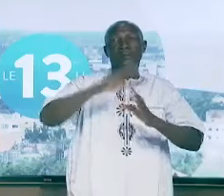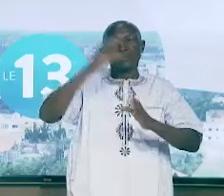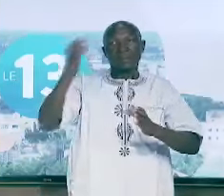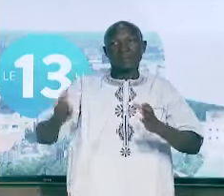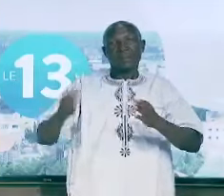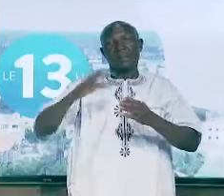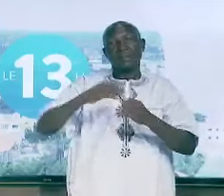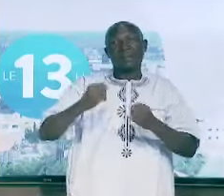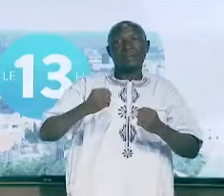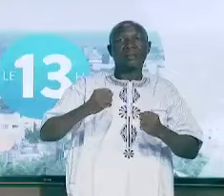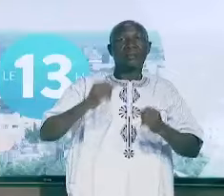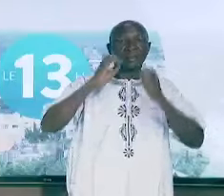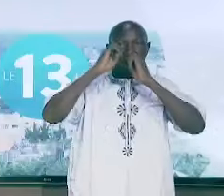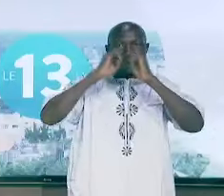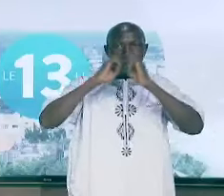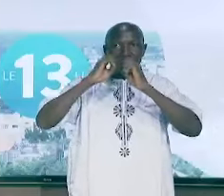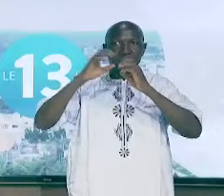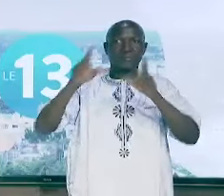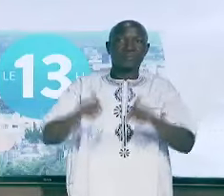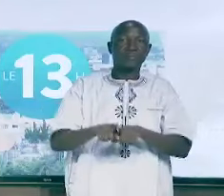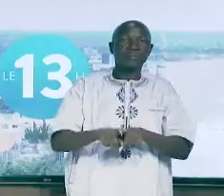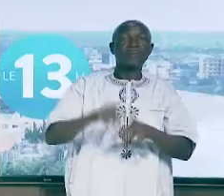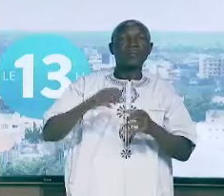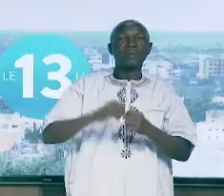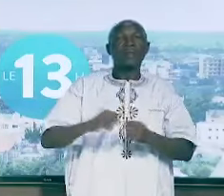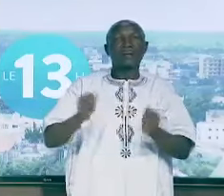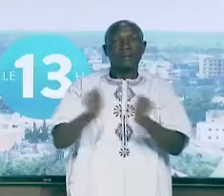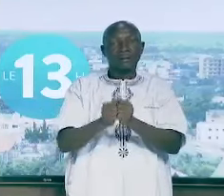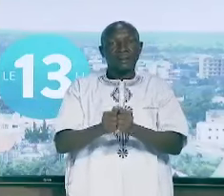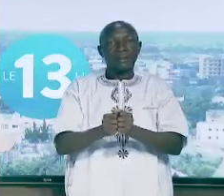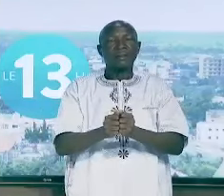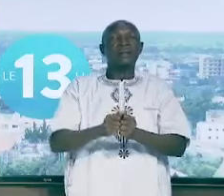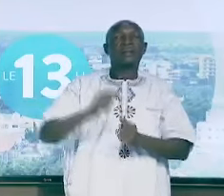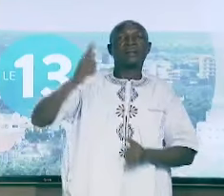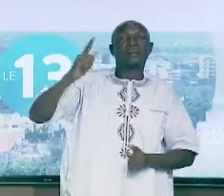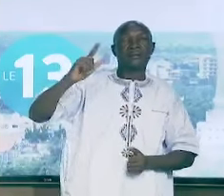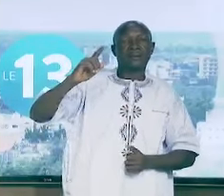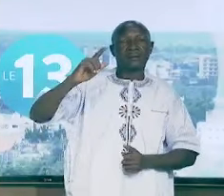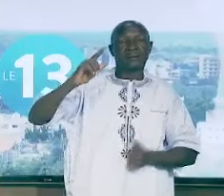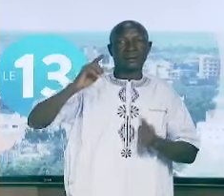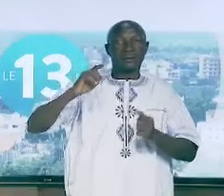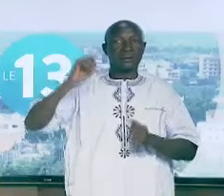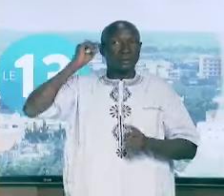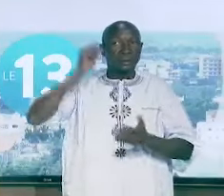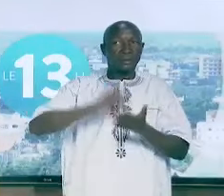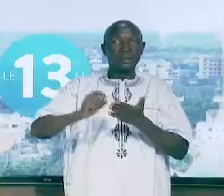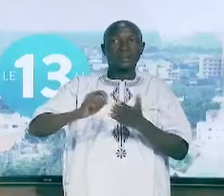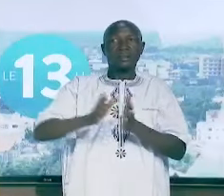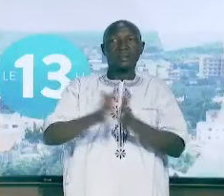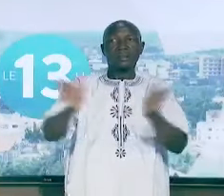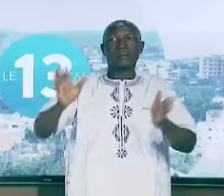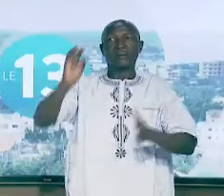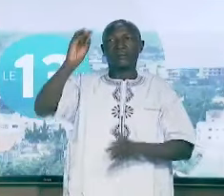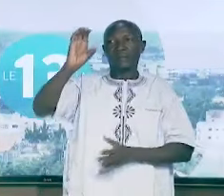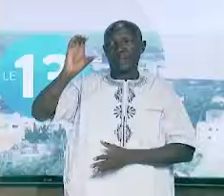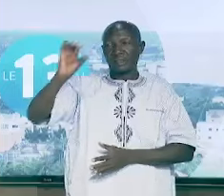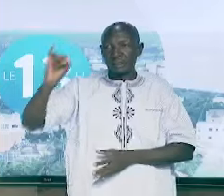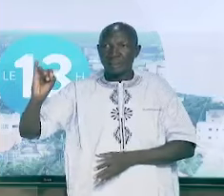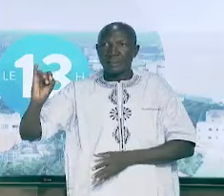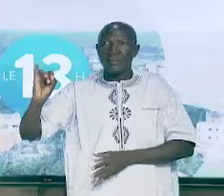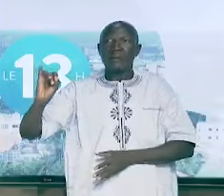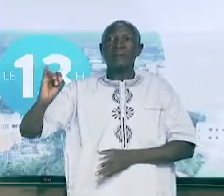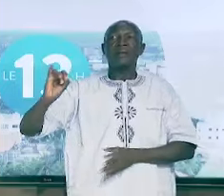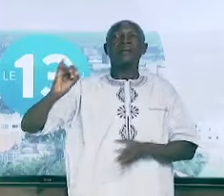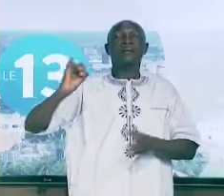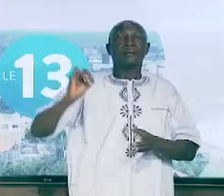volet humanitaire est évoqué ici avec le secrétaire général adjoint aux affaires humanitaires de l'OCI. Autonomisation